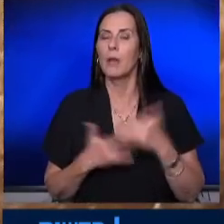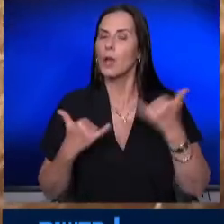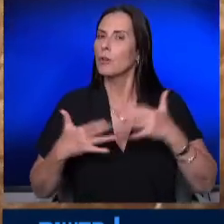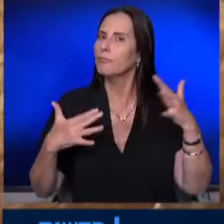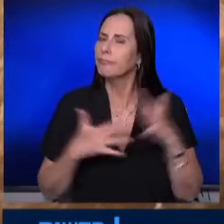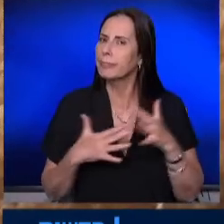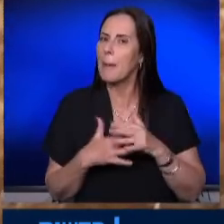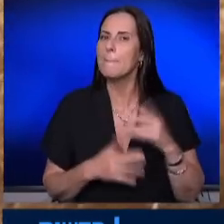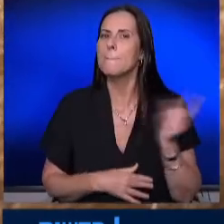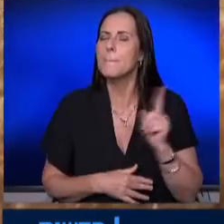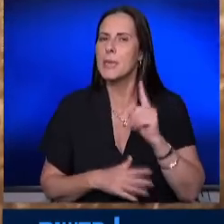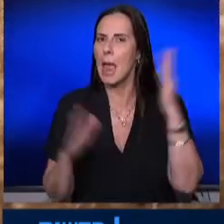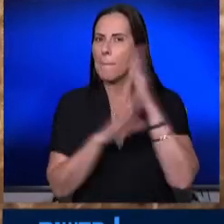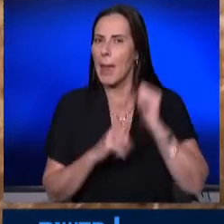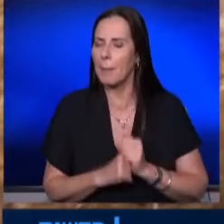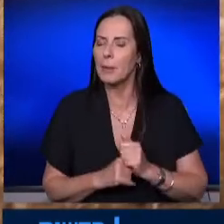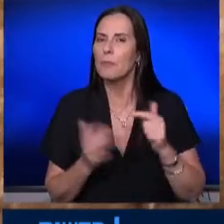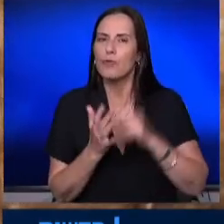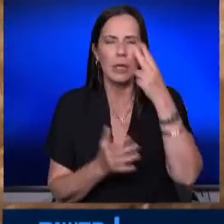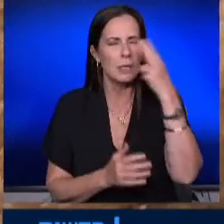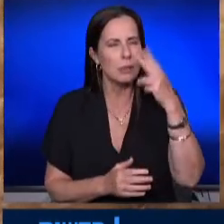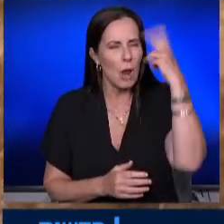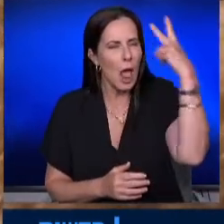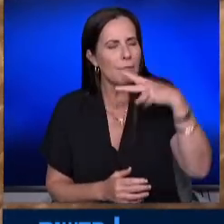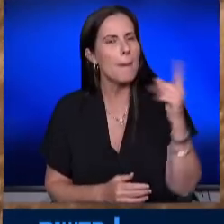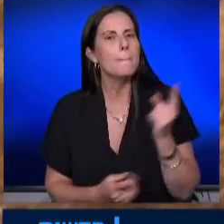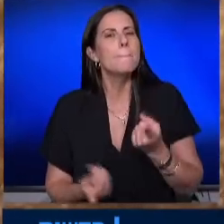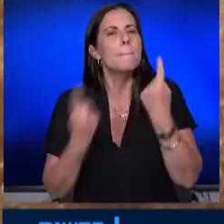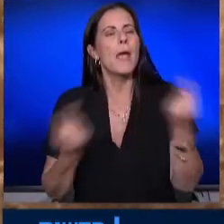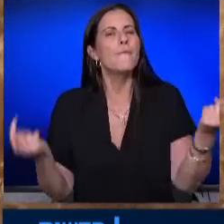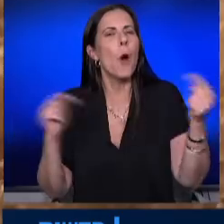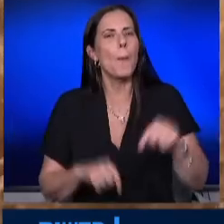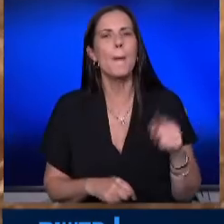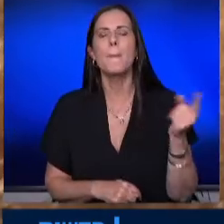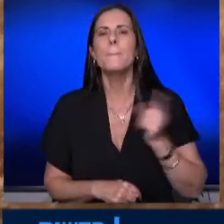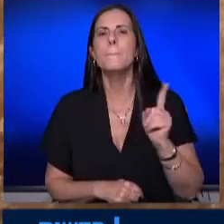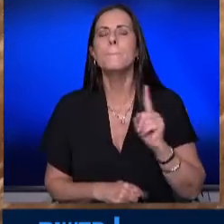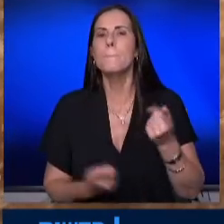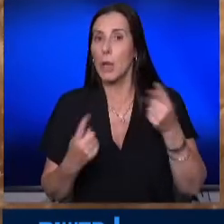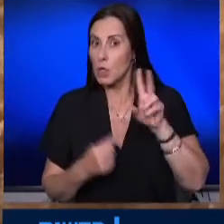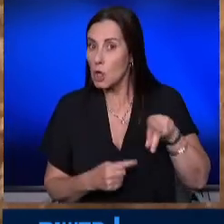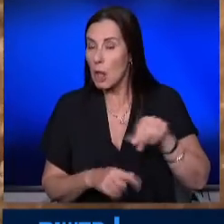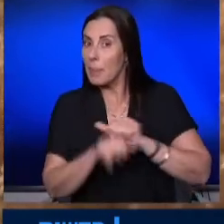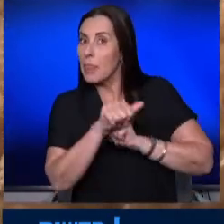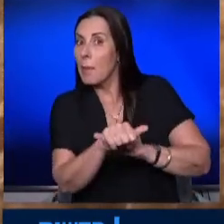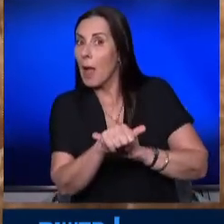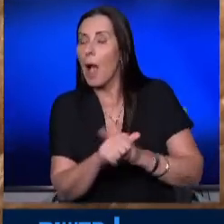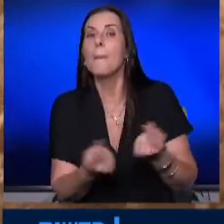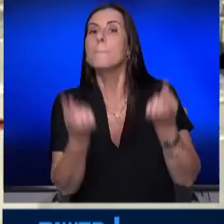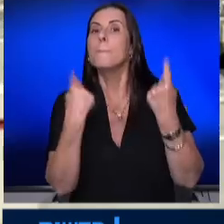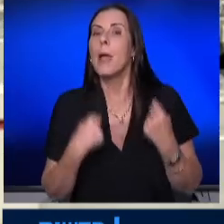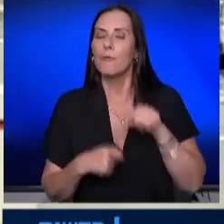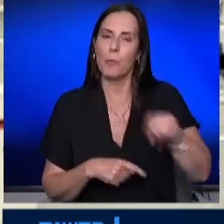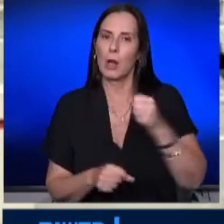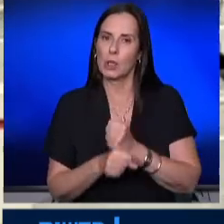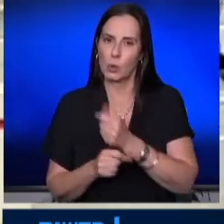על זהות המחבלים, כדי לנסות להבין מאיפה הם הגיעו ומה התשתית, אם בכלל, שבה הם יצאו לבצע את הפיגוע.